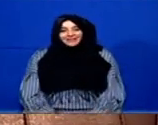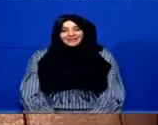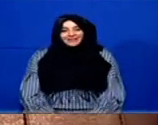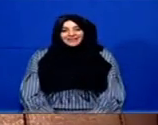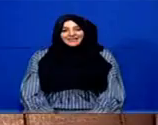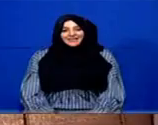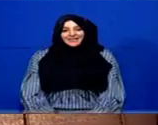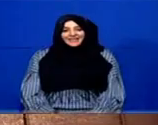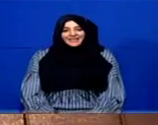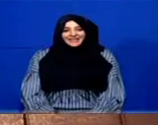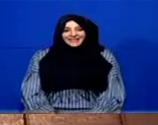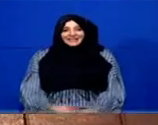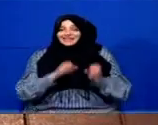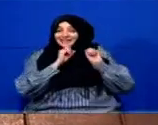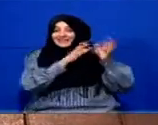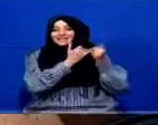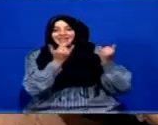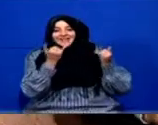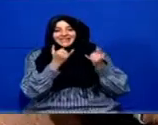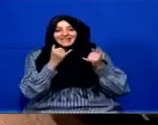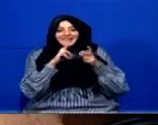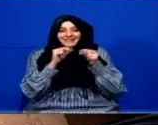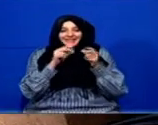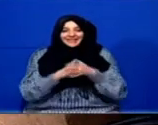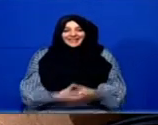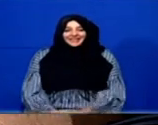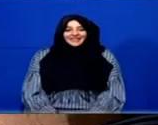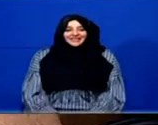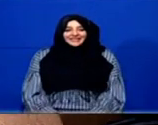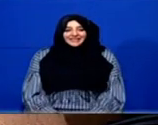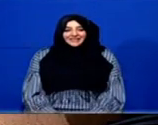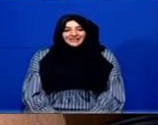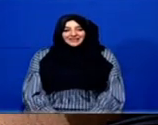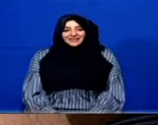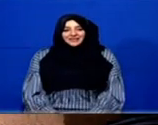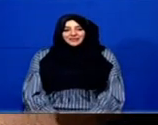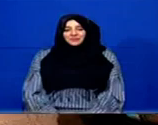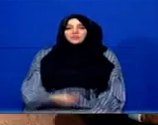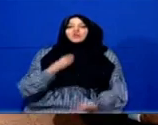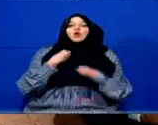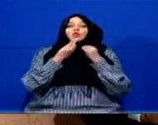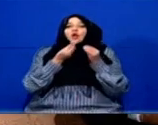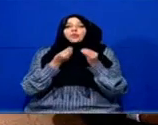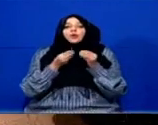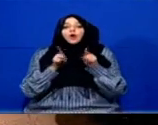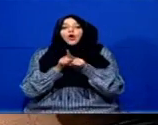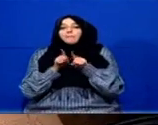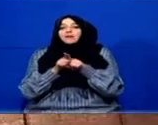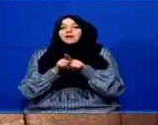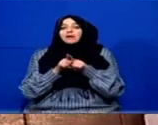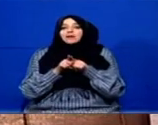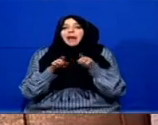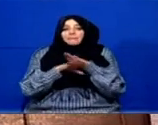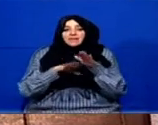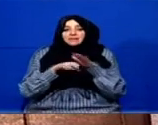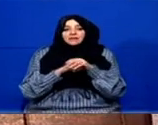يكملوا محمد صالح نكمل الباقي نكمل احنا نعطي اييي نعطي قواعد فقط اول شيء في الحفظ لازم